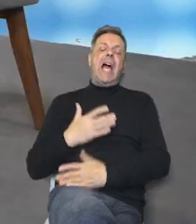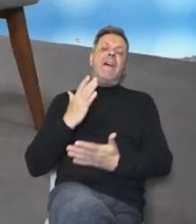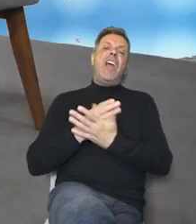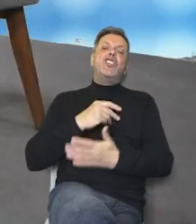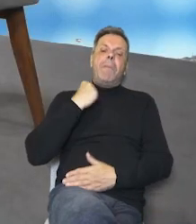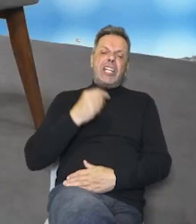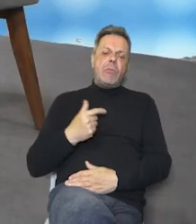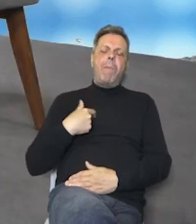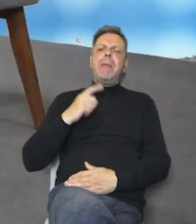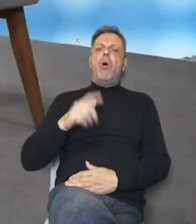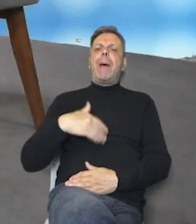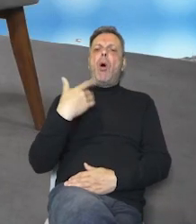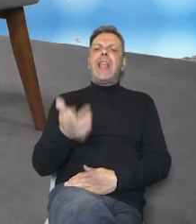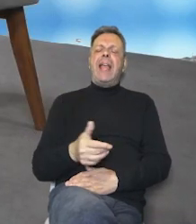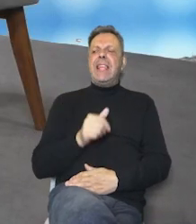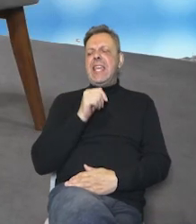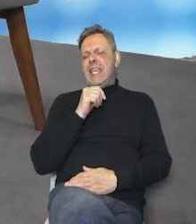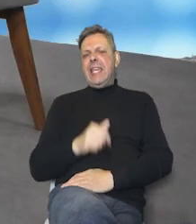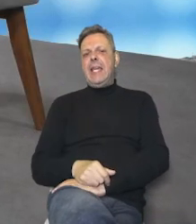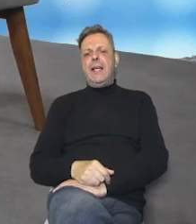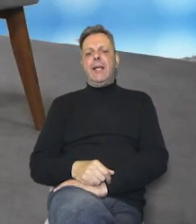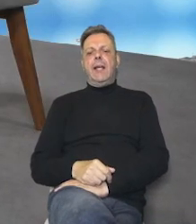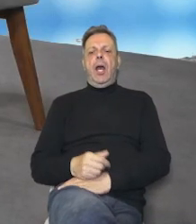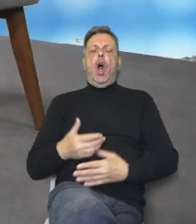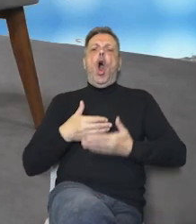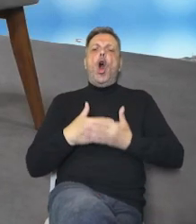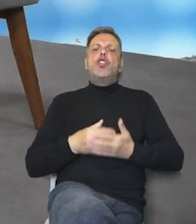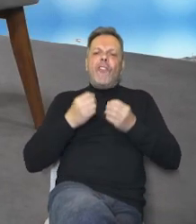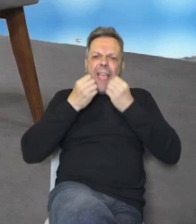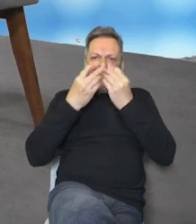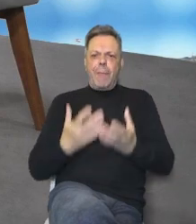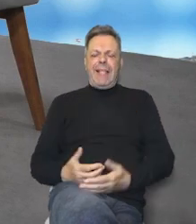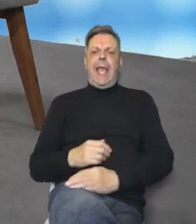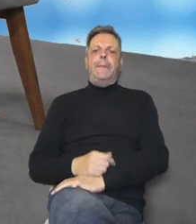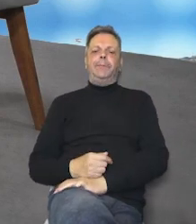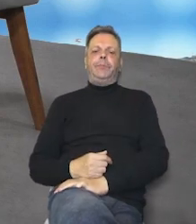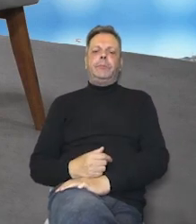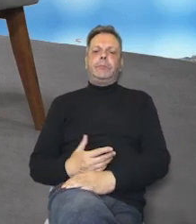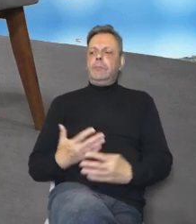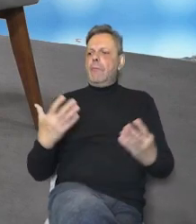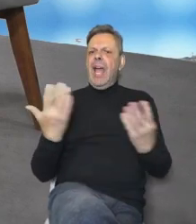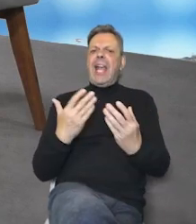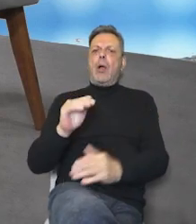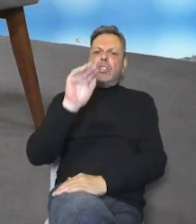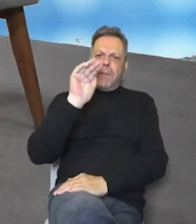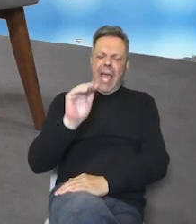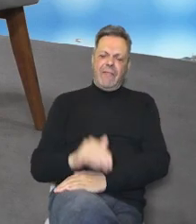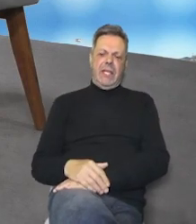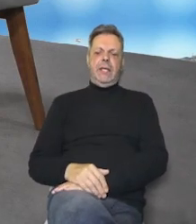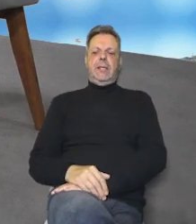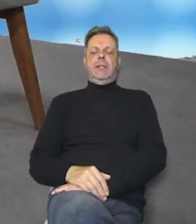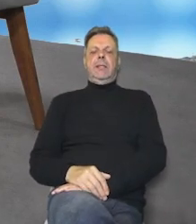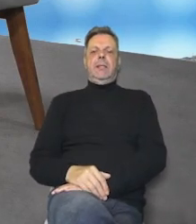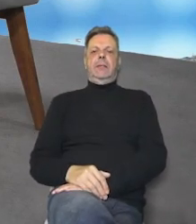tome, trebamo ipak dati i nekakve osnovne informacije. Znači, kako se prijaviti,